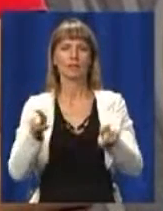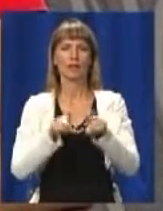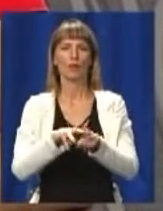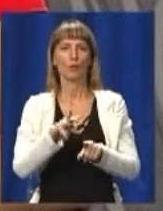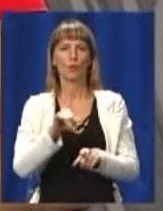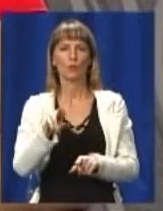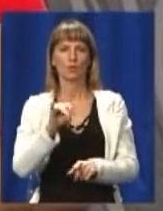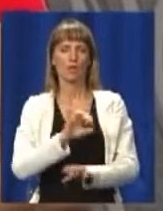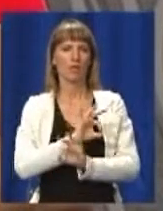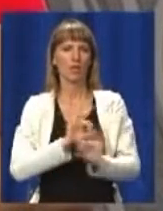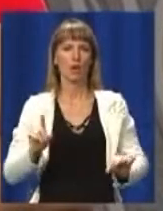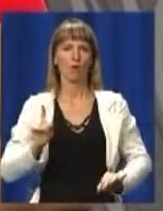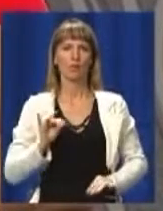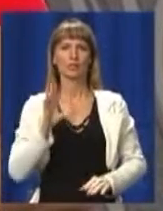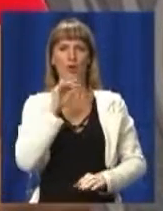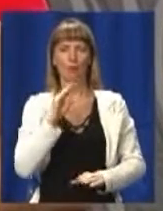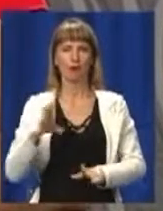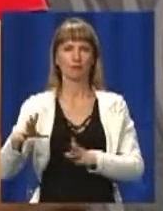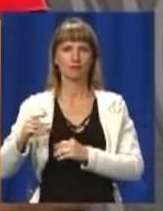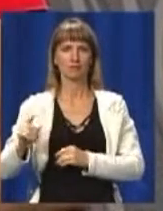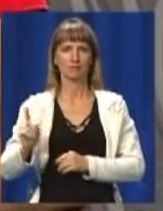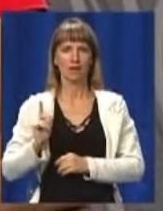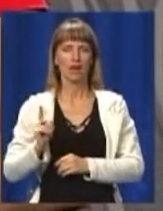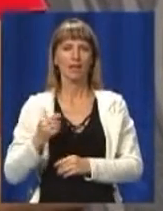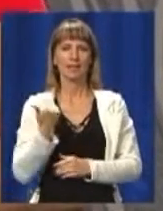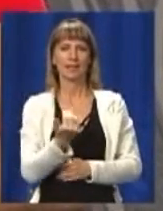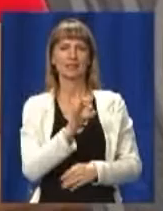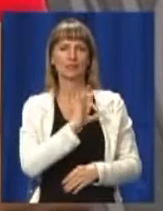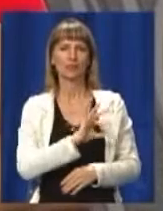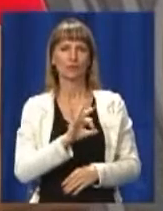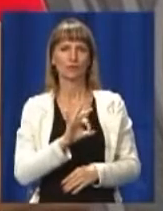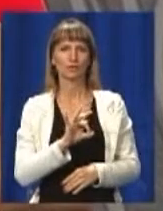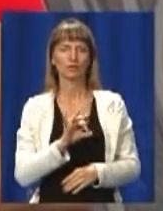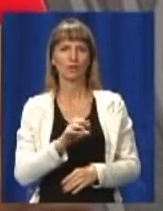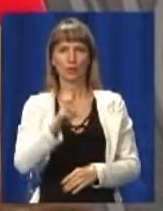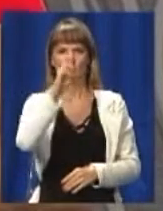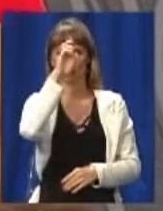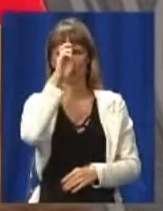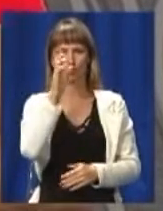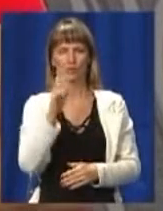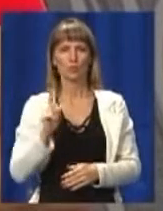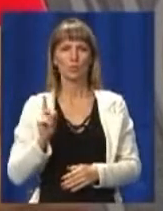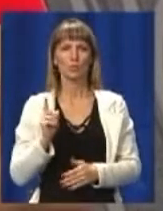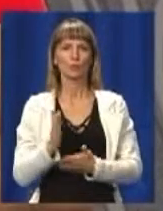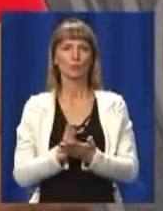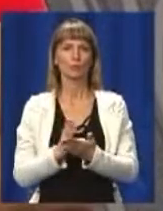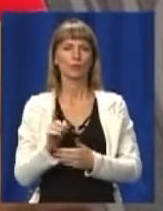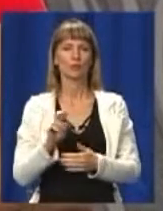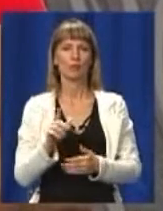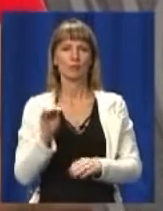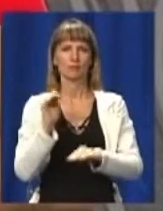Муді – відмінні охоронці і собаки-компаньйони. Їх використовують, уявіть собі, навіть держслужбовці для того,